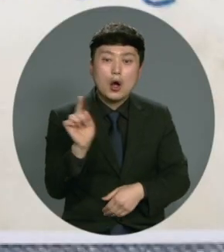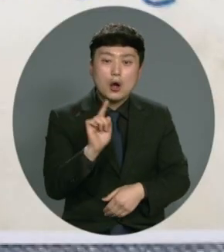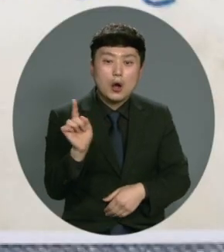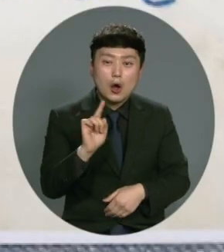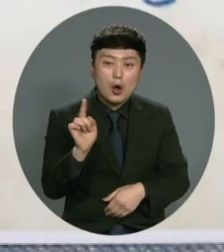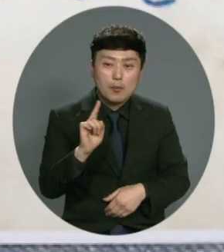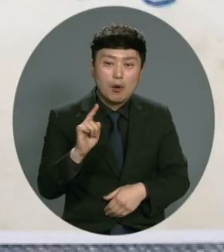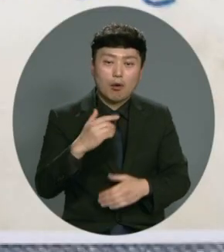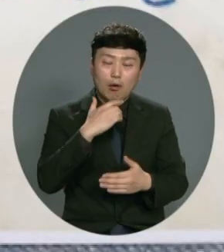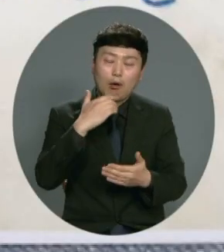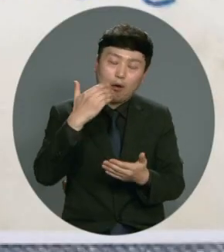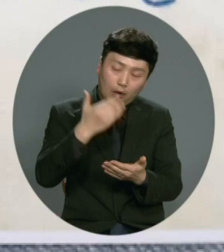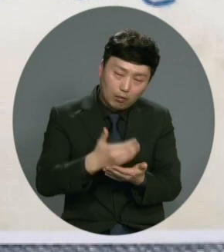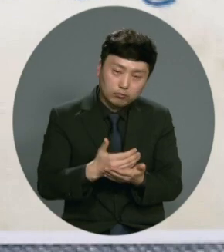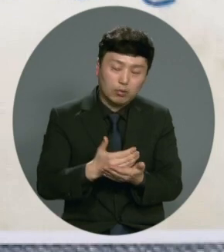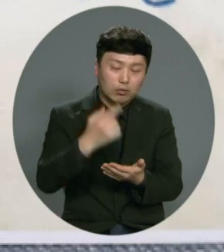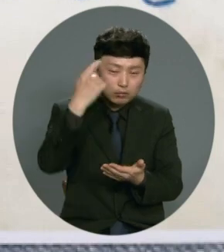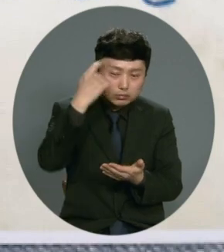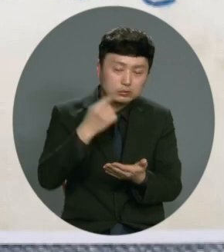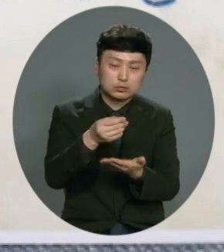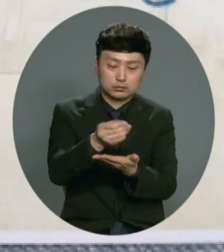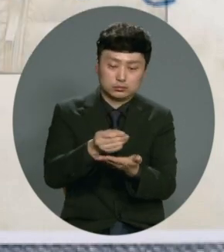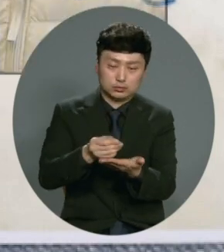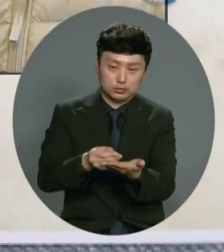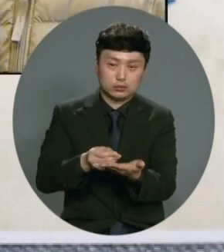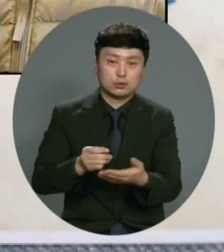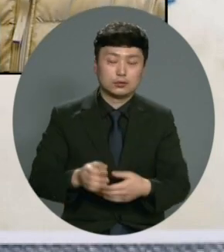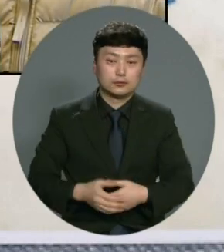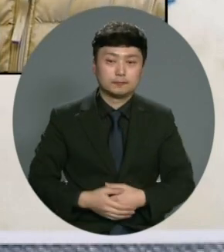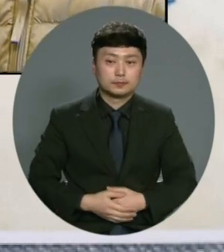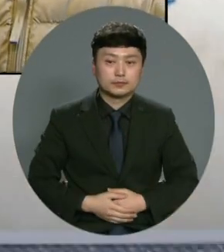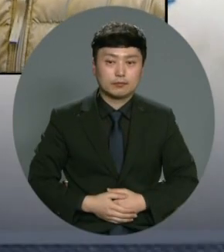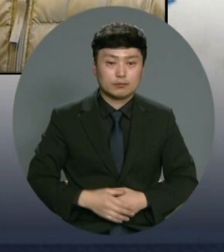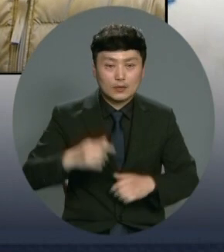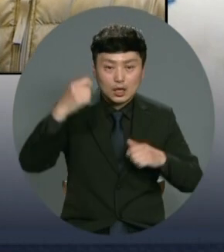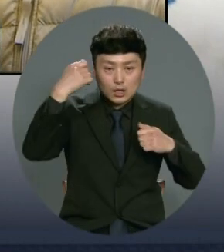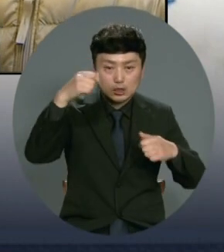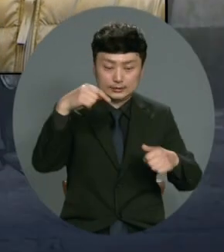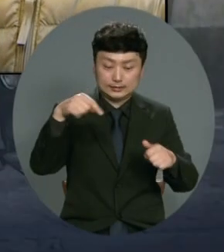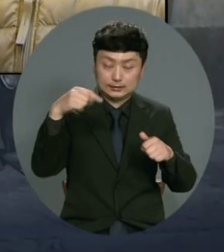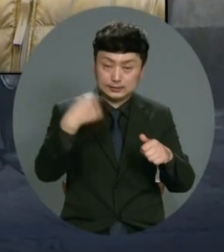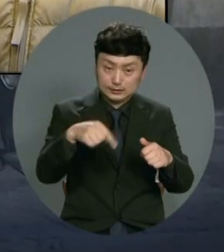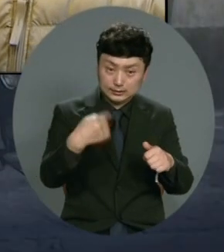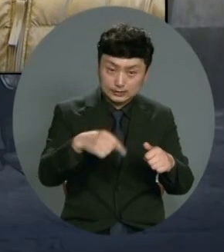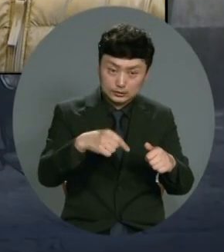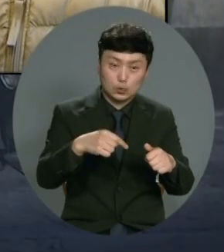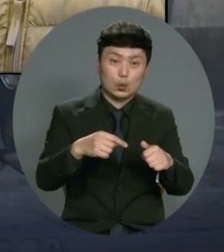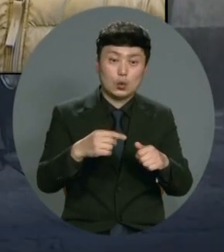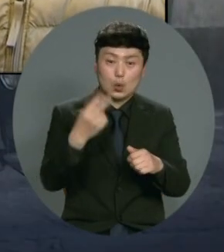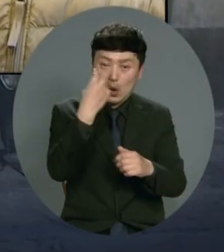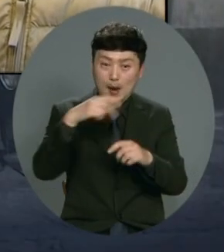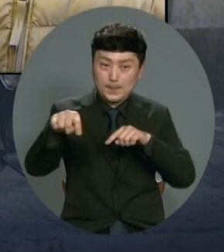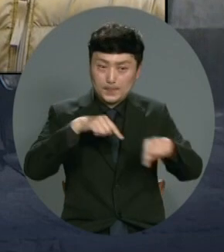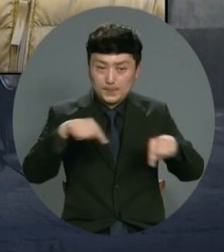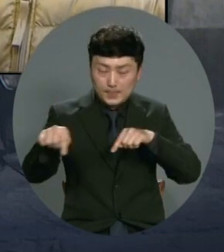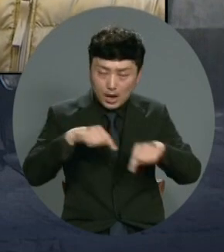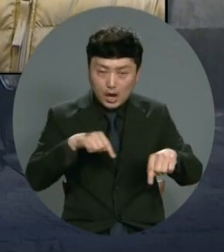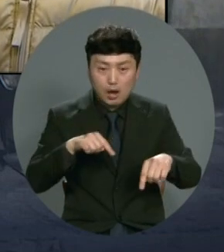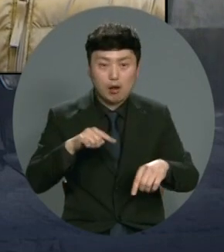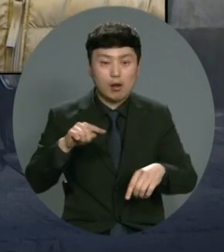한번 감격한다는 소회를 남겼습니다 연극을 지도했다던가 연출을 했다던가